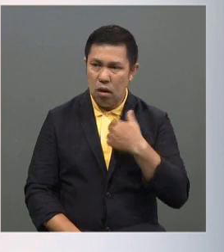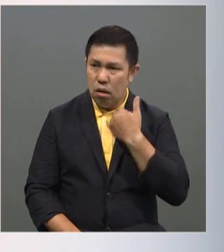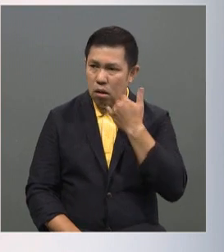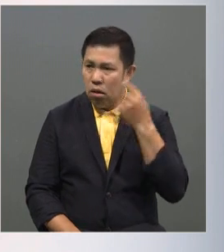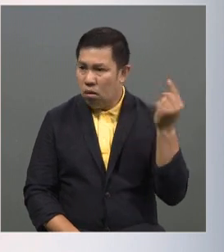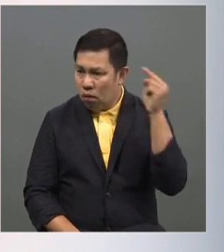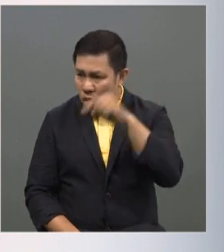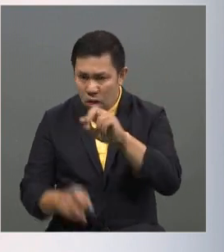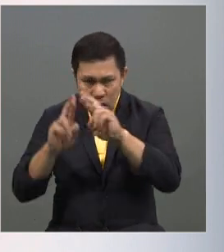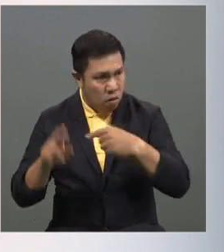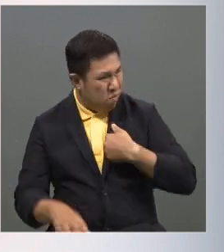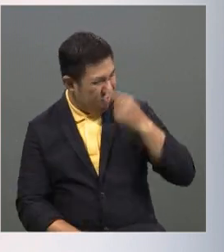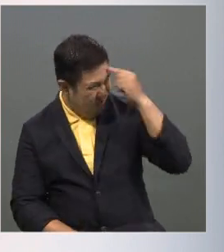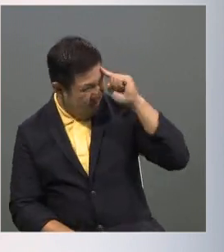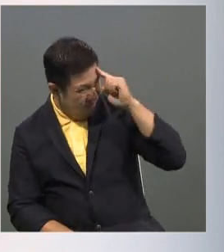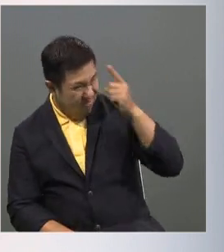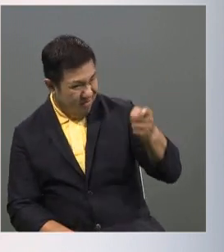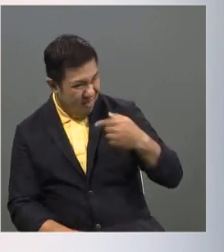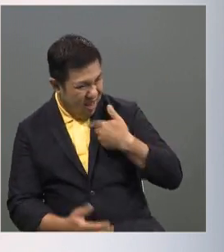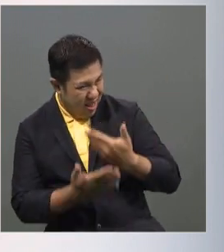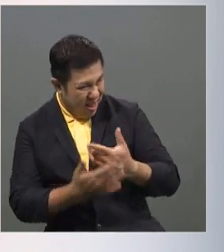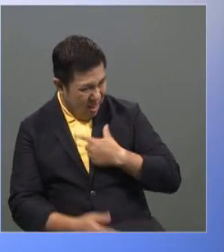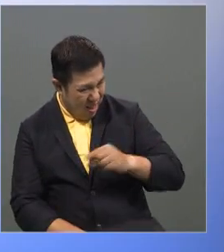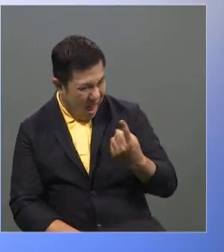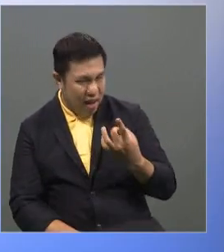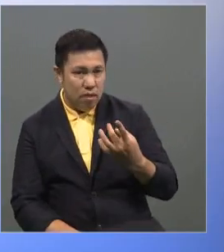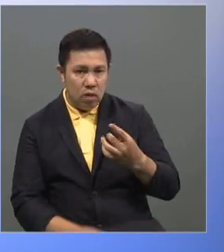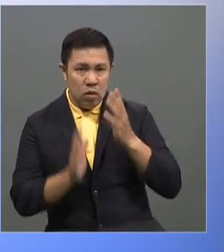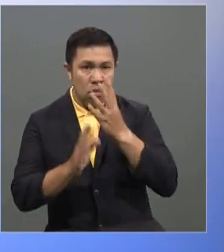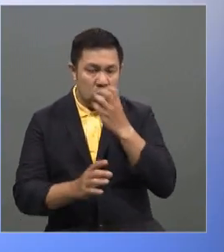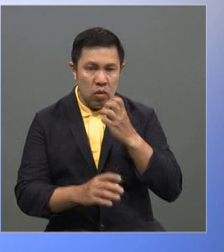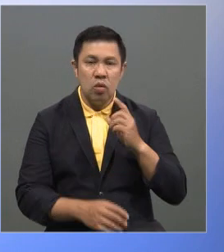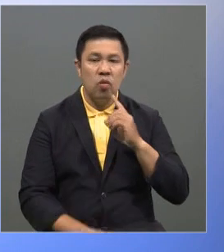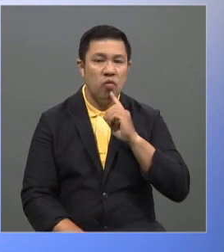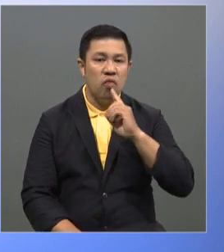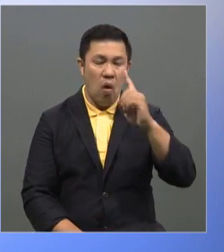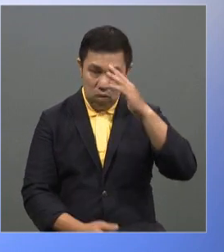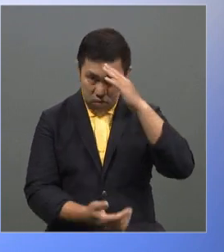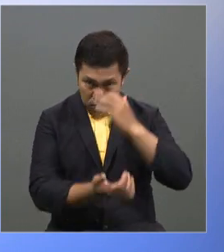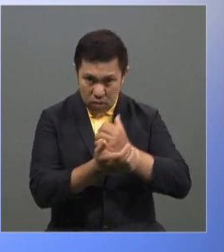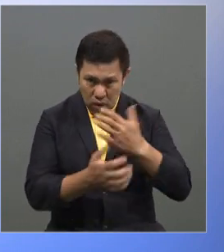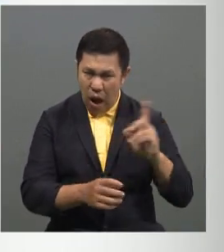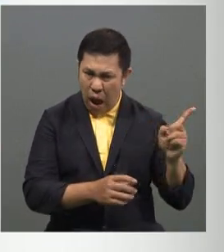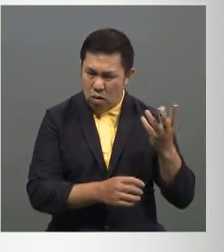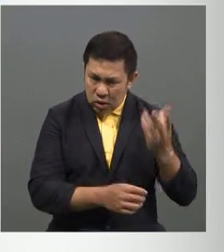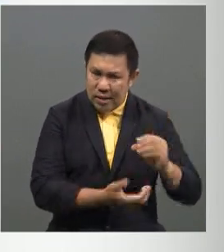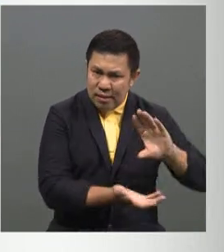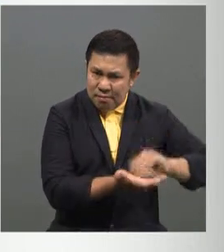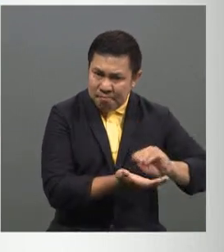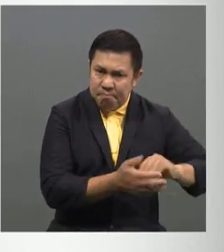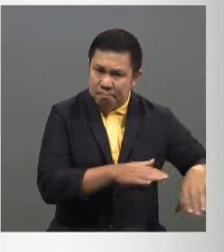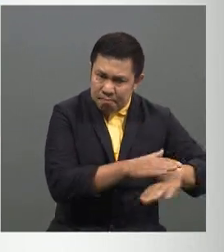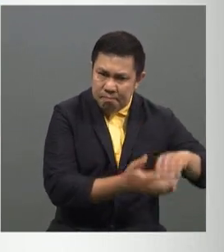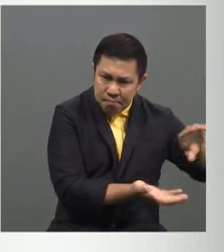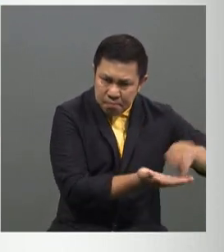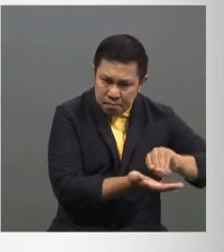านไม่รู้เรื่องแต่อย่างใดครับเบื้องต้นมีผู้เสียหายบางส่วนเนี่ยเขาแจ้งความไว้แล้วขณะที่บางส่วนอยู่ระหว่างการรวบรวมพยานหลักฐ